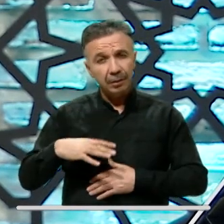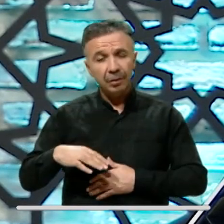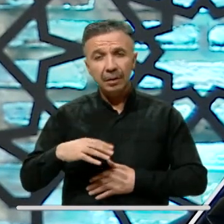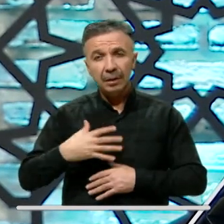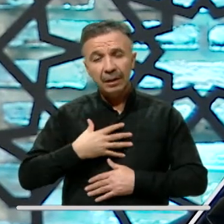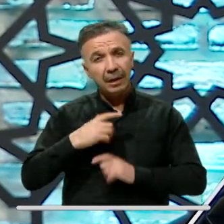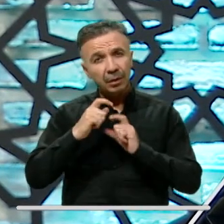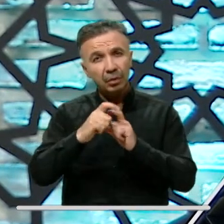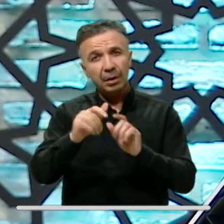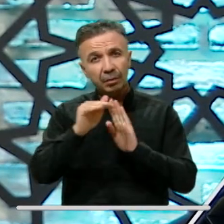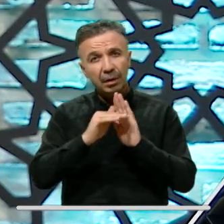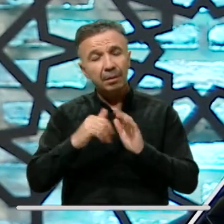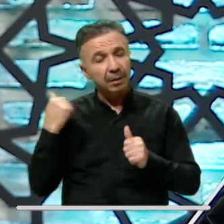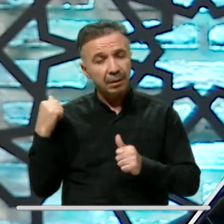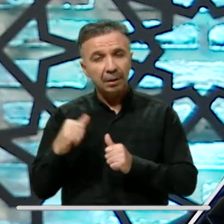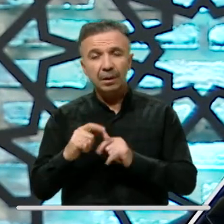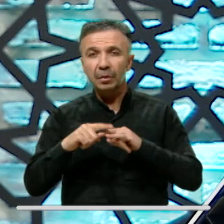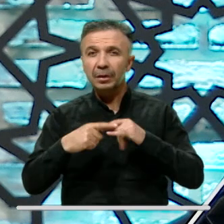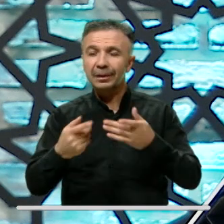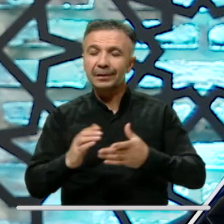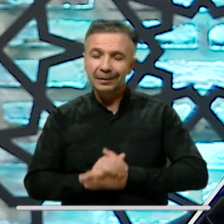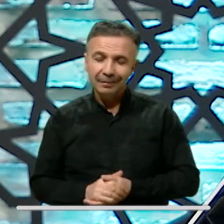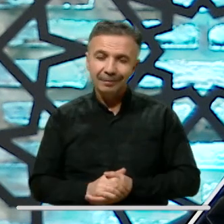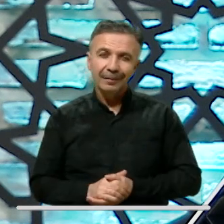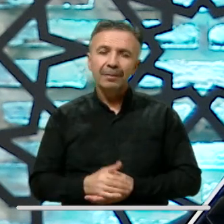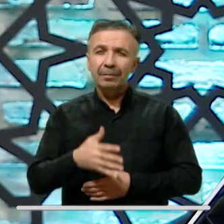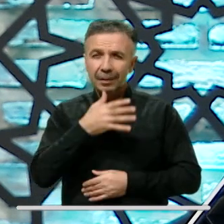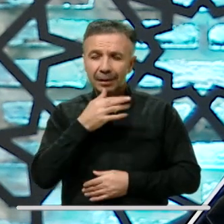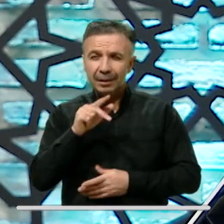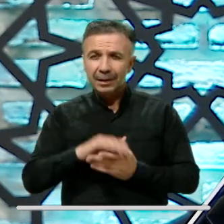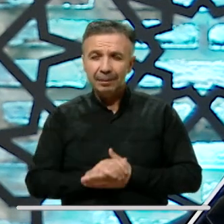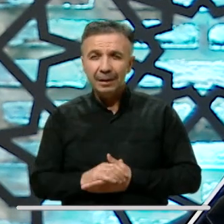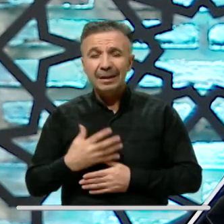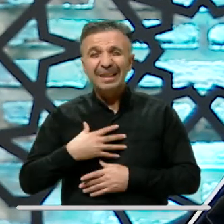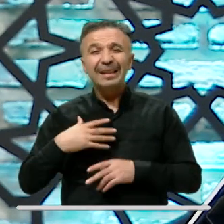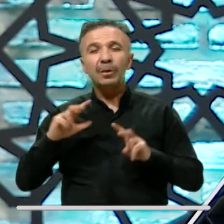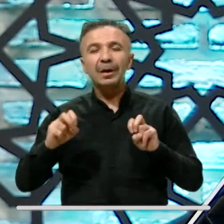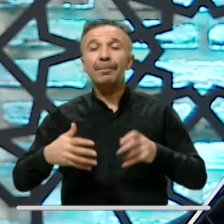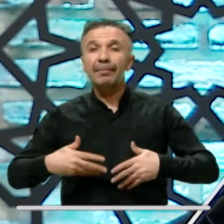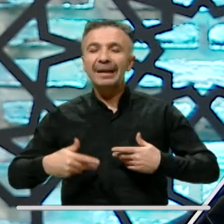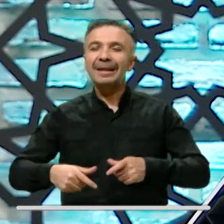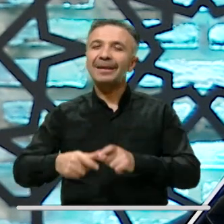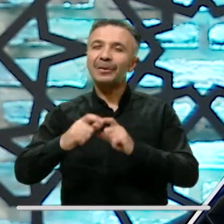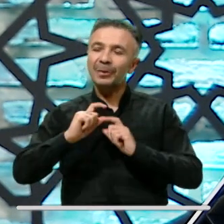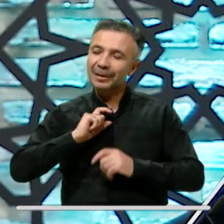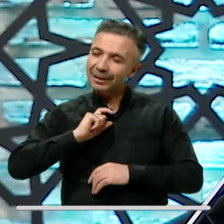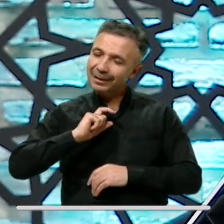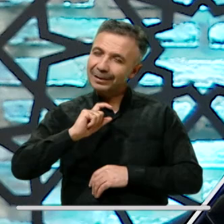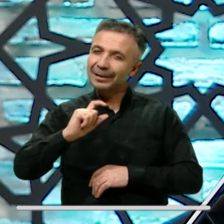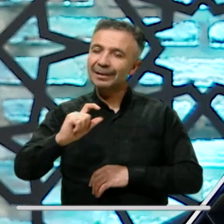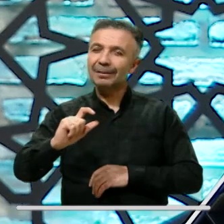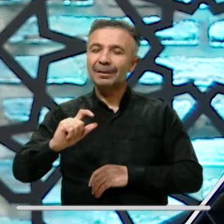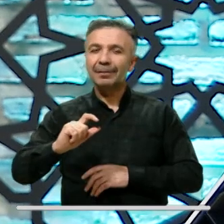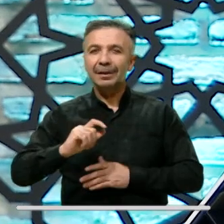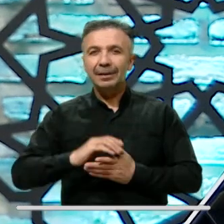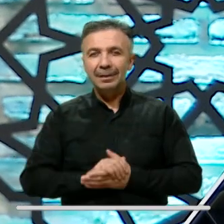Diyanete Soralım programına tekraren hoş geldiniz, safa getirdiniz. Malumunuz olduğu üzere dini anlamda merak edilen sorulara cevap bulabilmek